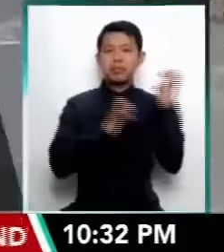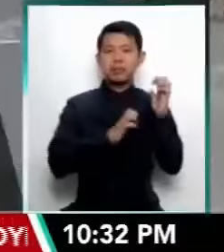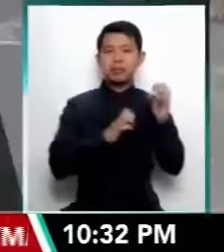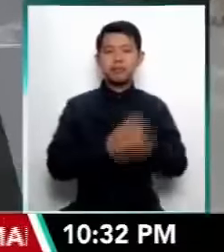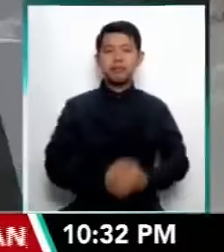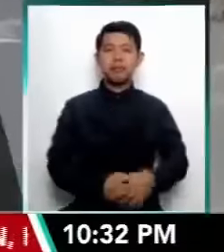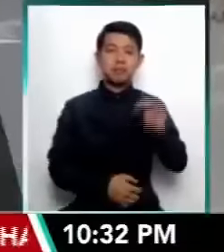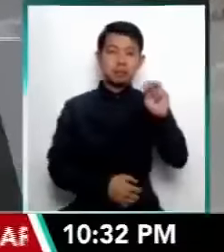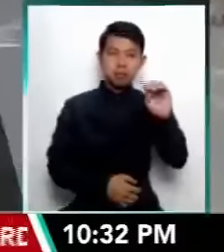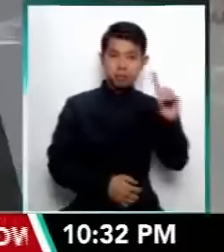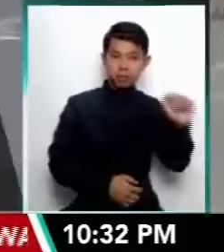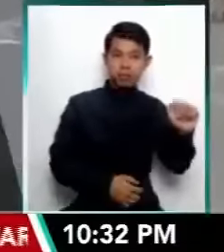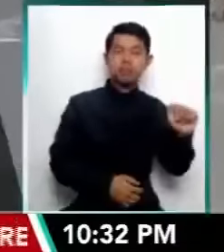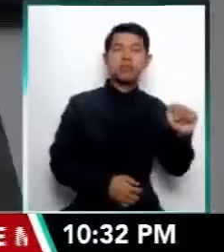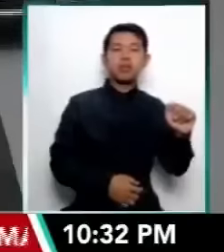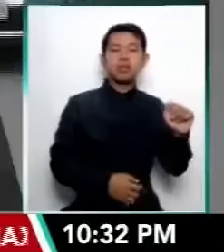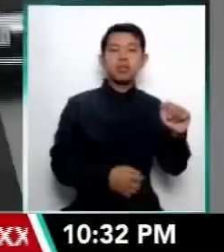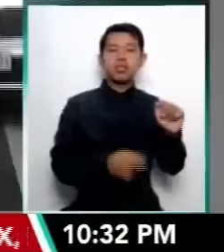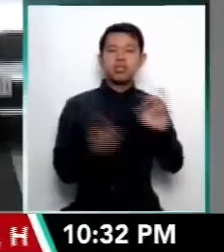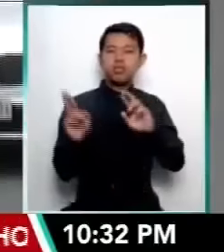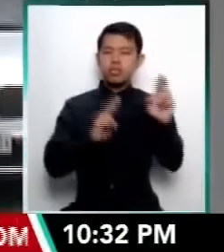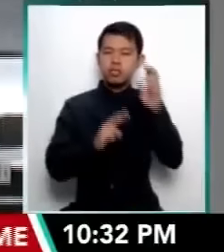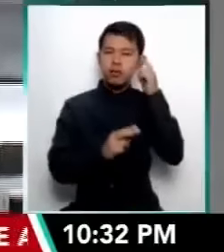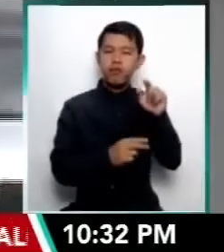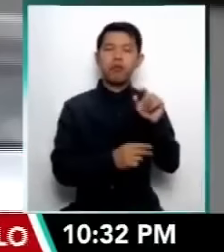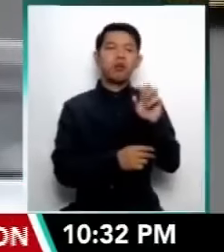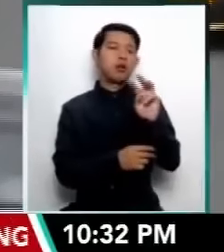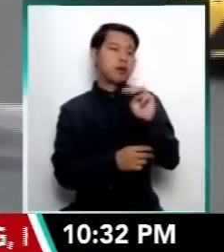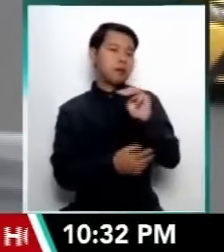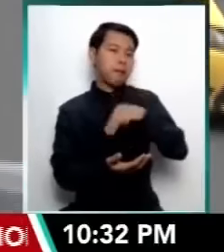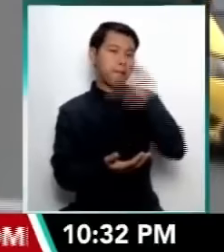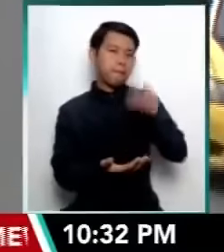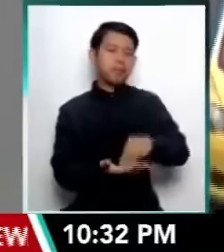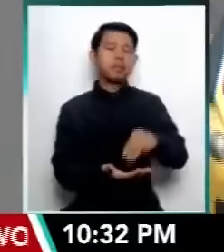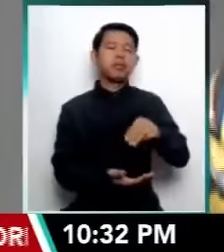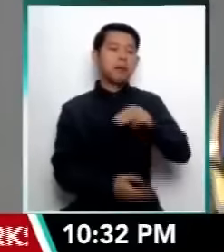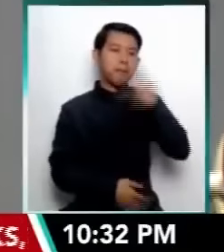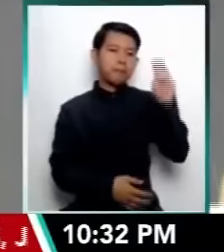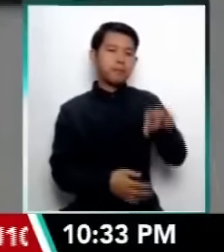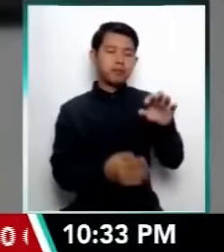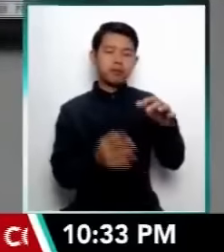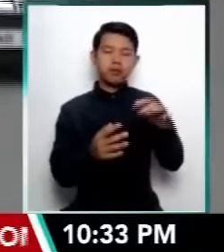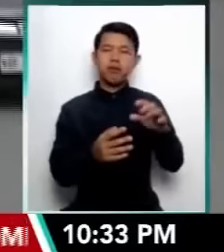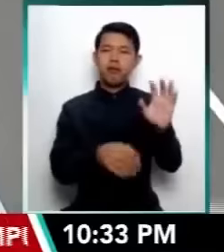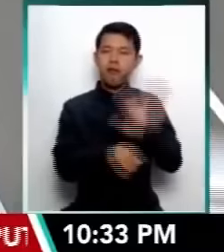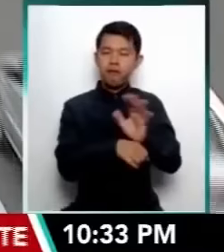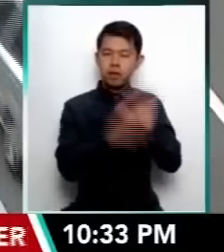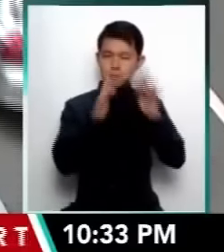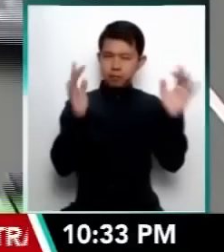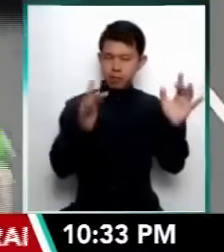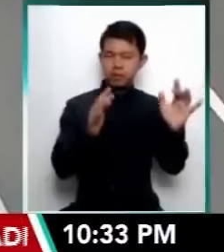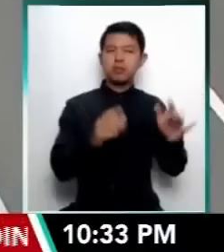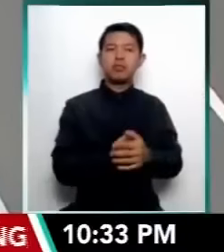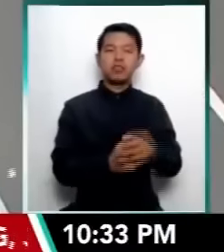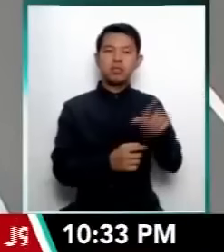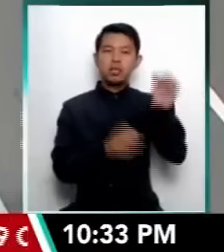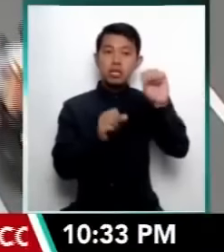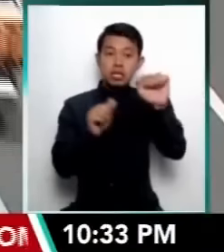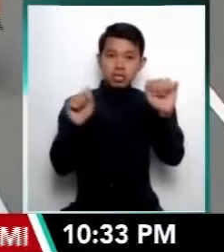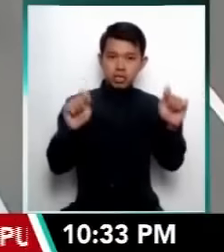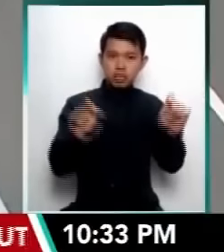Metro Manila Film Festival sa Sabado. Isasara o magka-counterflow sa ilang bahagi ng C4 Samson Road at MacArthur Highway